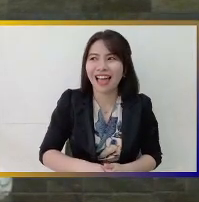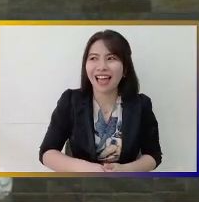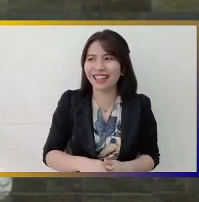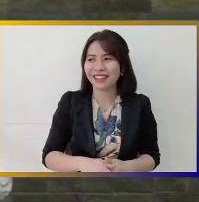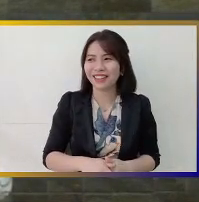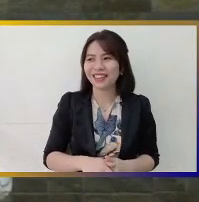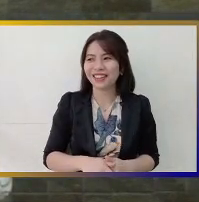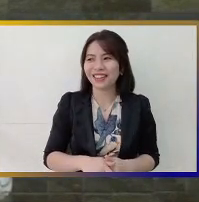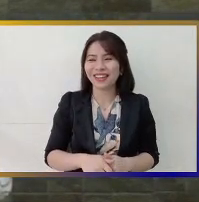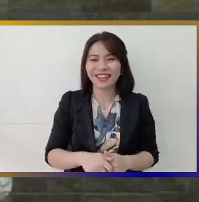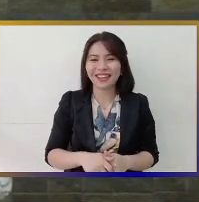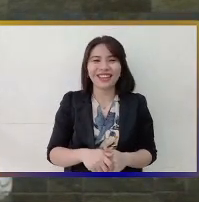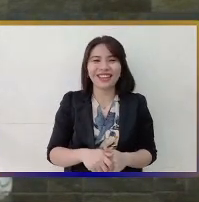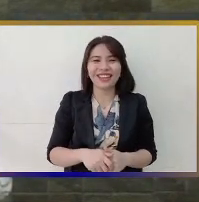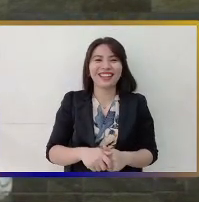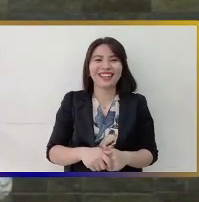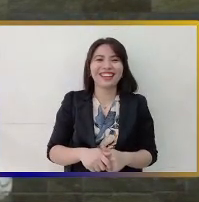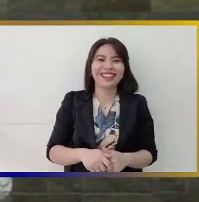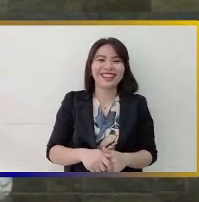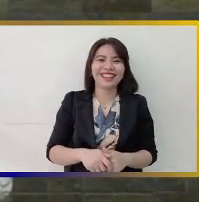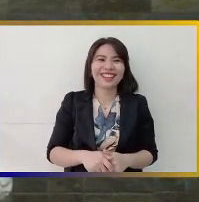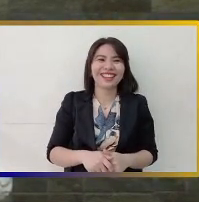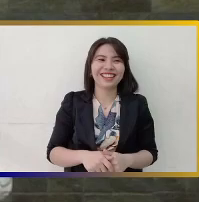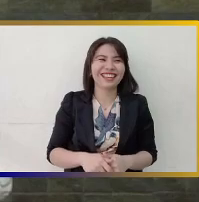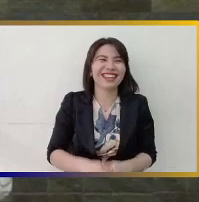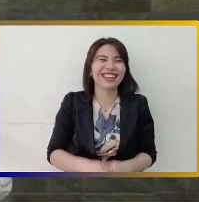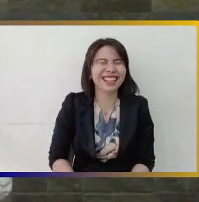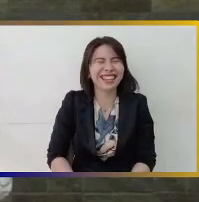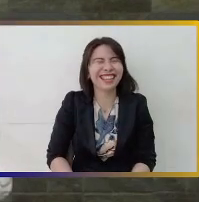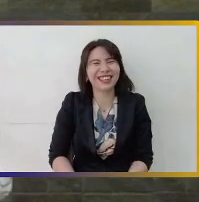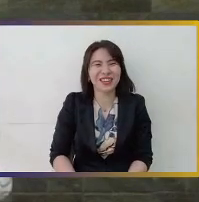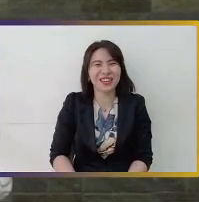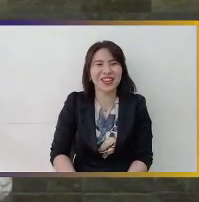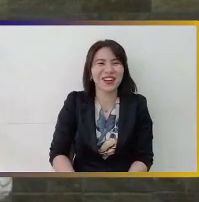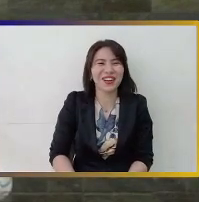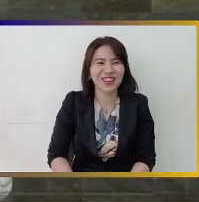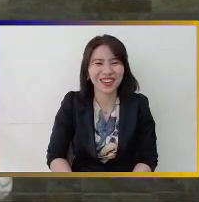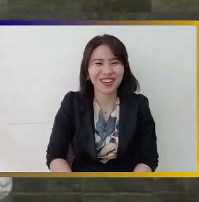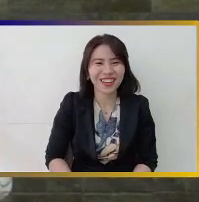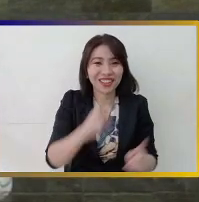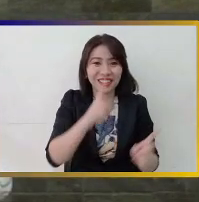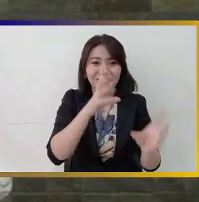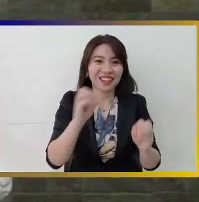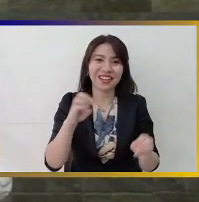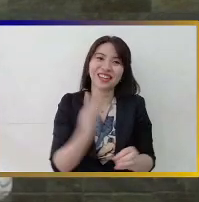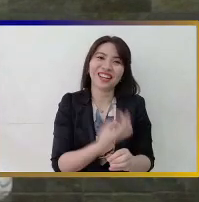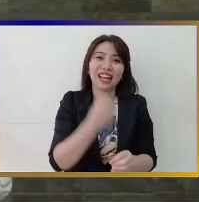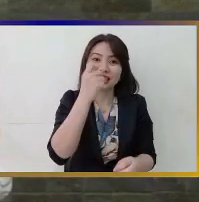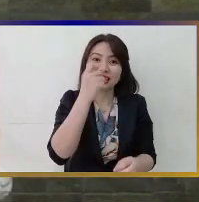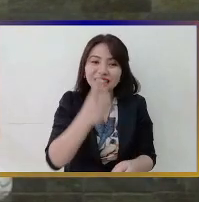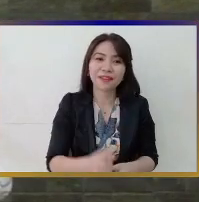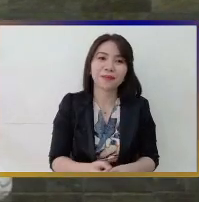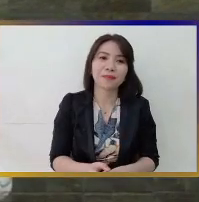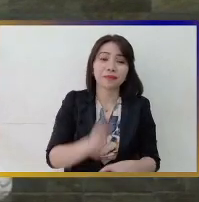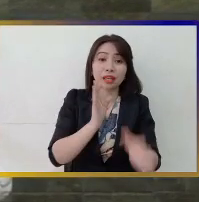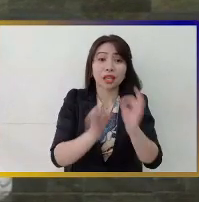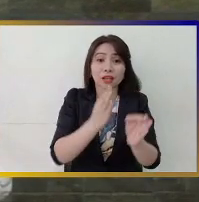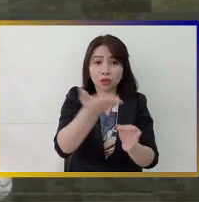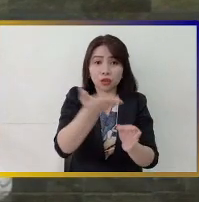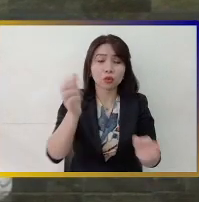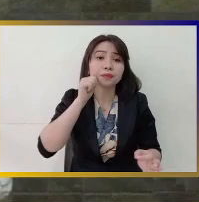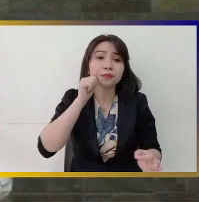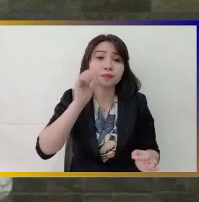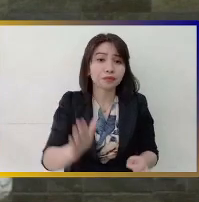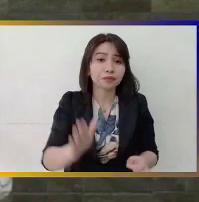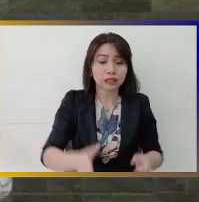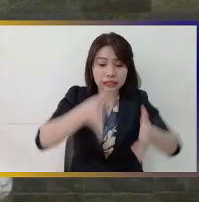You know? But, do you understand what I'm talking about? Pag pumasok kayo ng parlor, anong